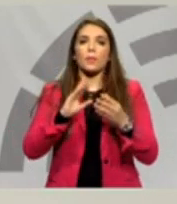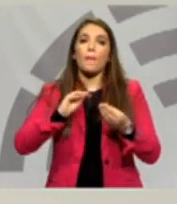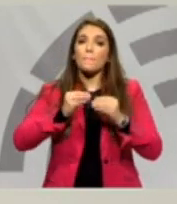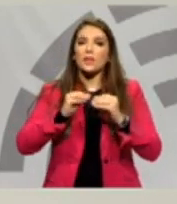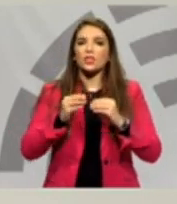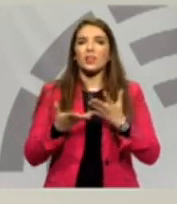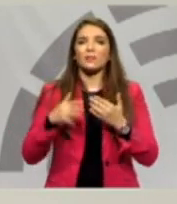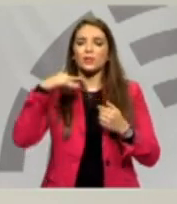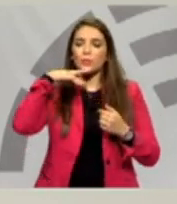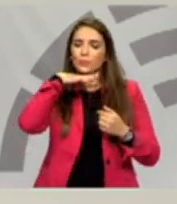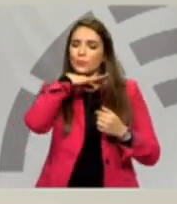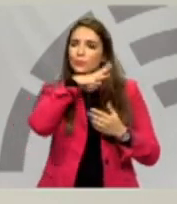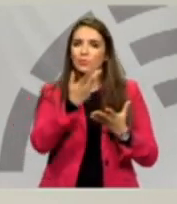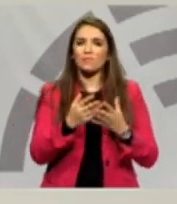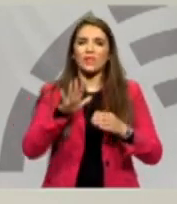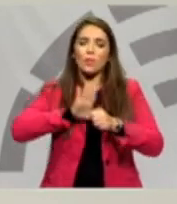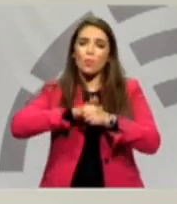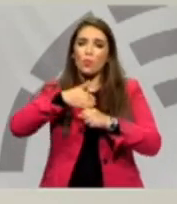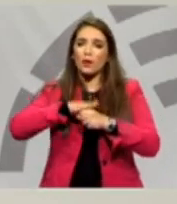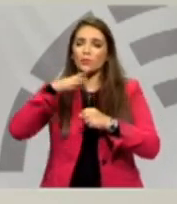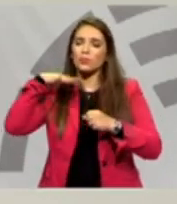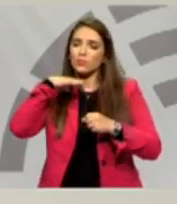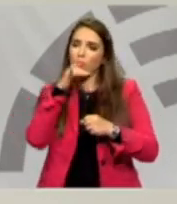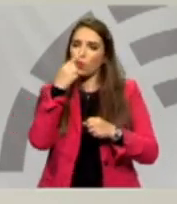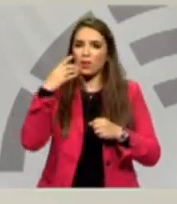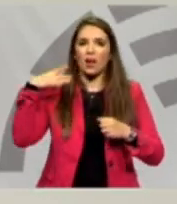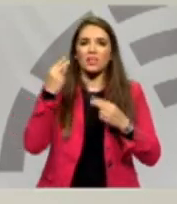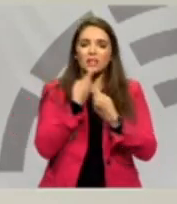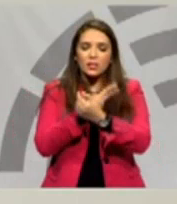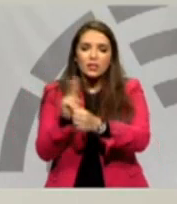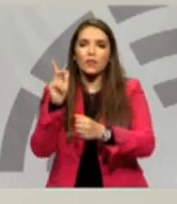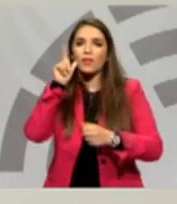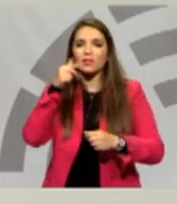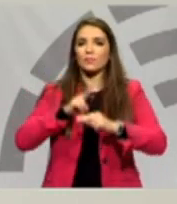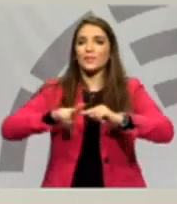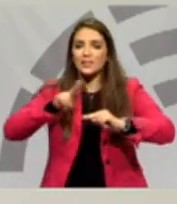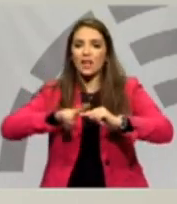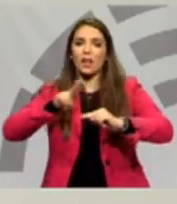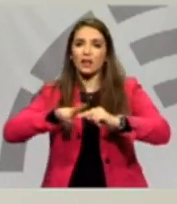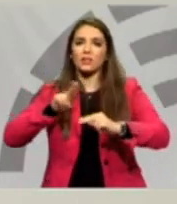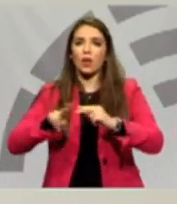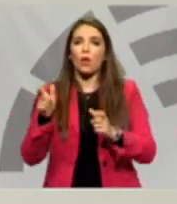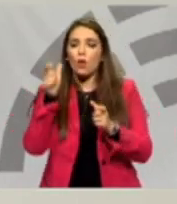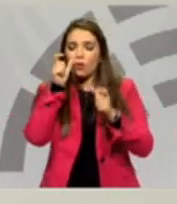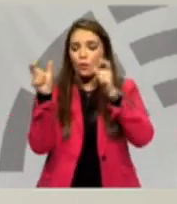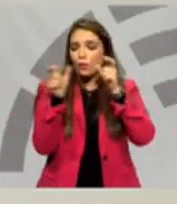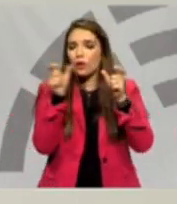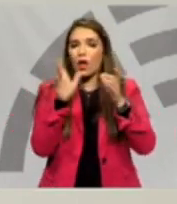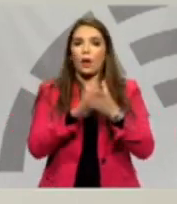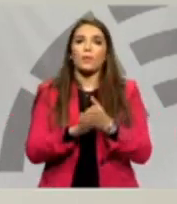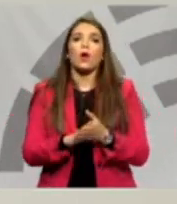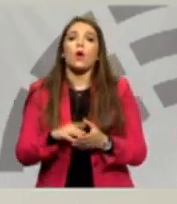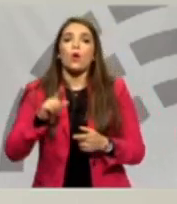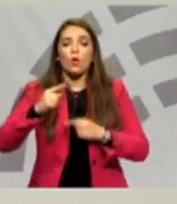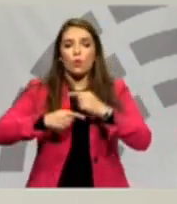البيئه اللي هناك بالنسبه للنفايات بالاضافه الى الحلول الانيه من مصبات مراقبه ساعمل على وضع التشريعات